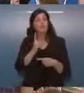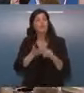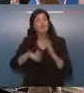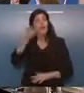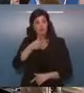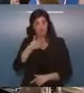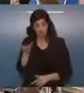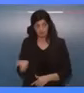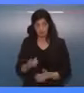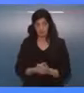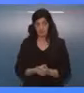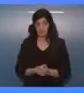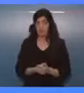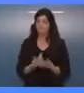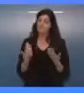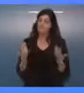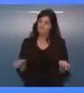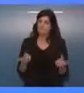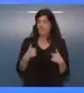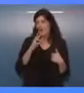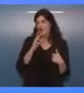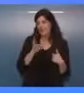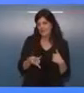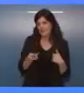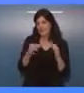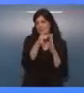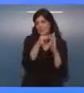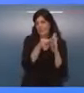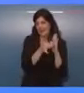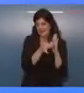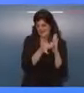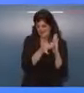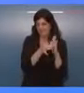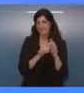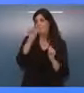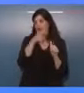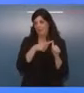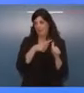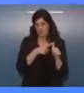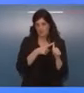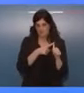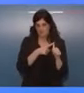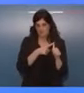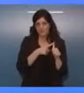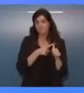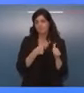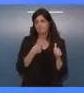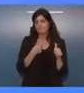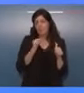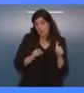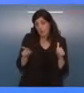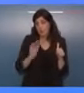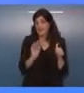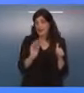dunque darò la risposta per punti primo lo chieda al